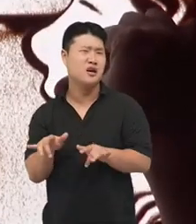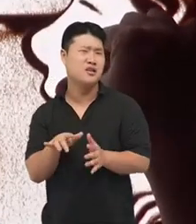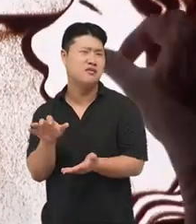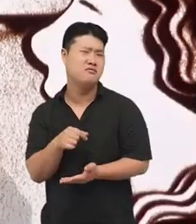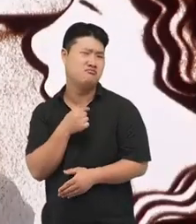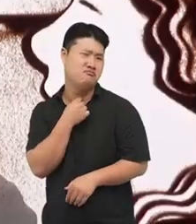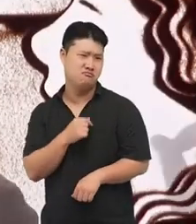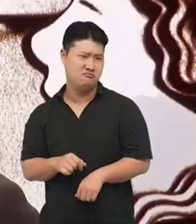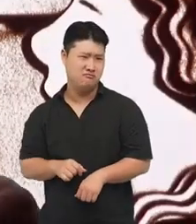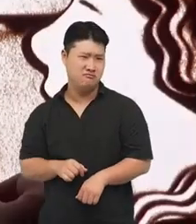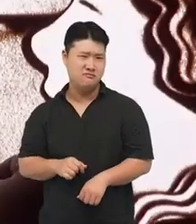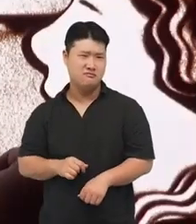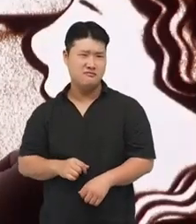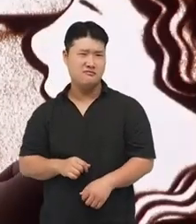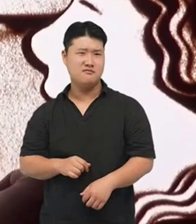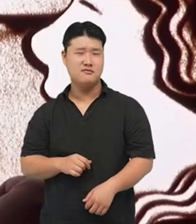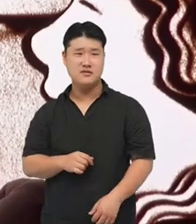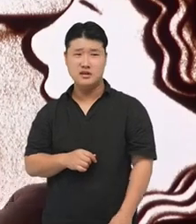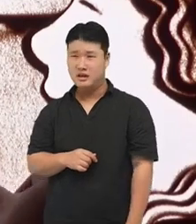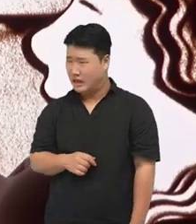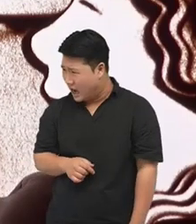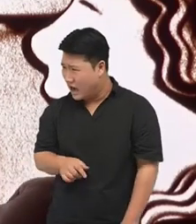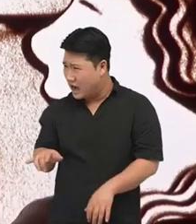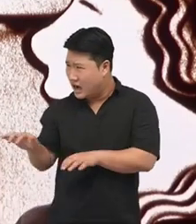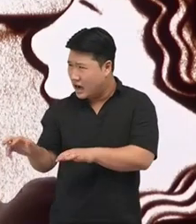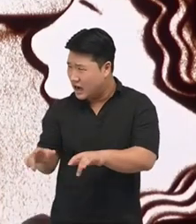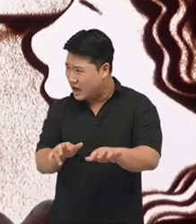그렇다면 피아노를 가져오고 싶어요.